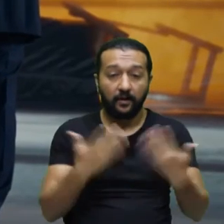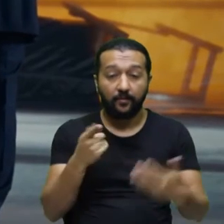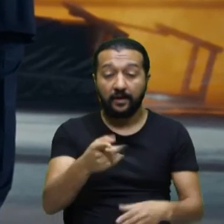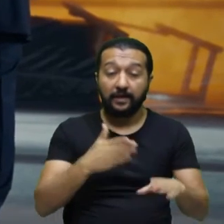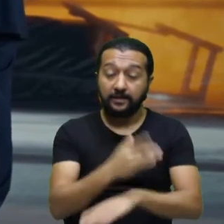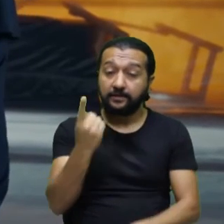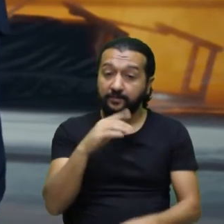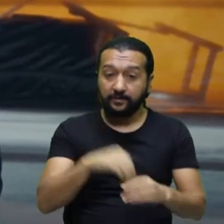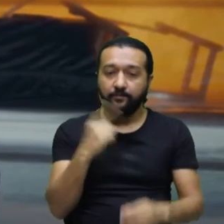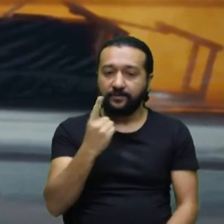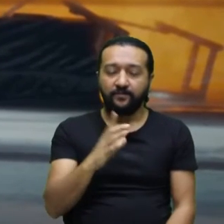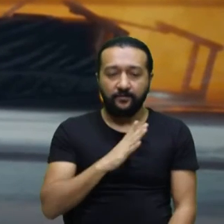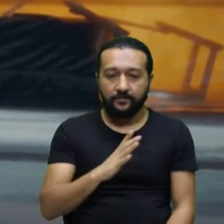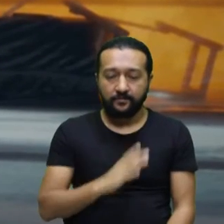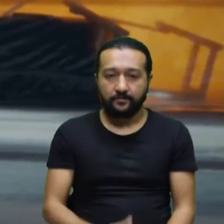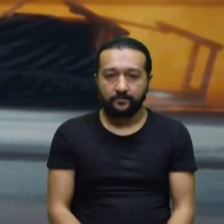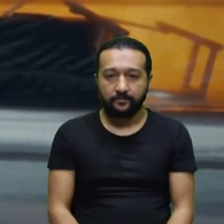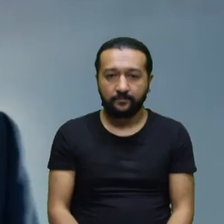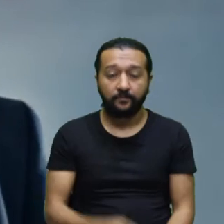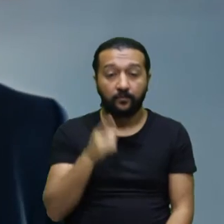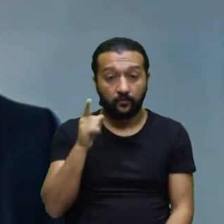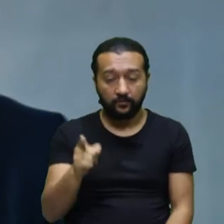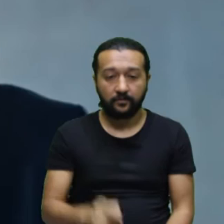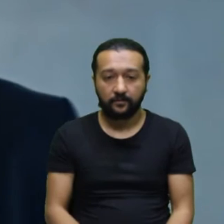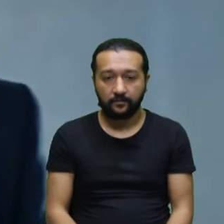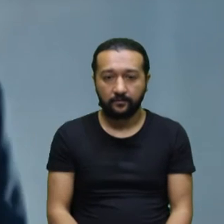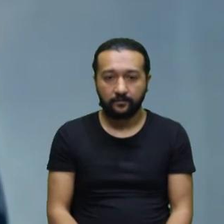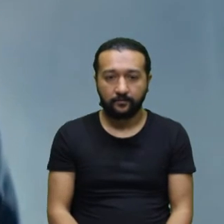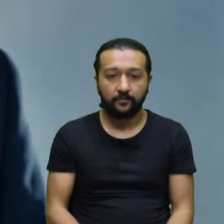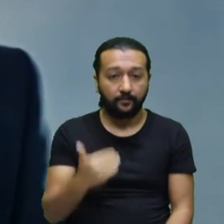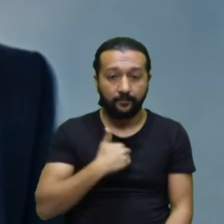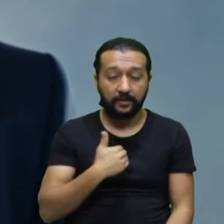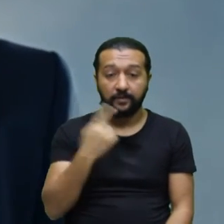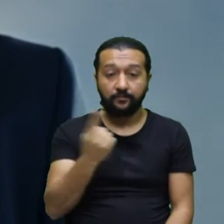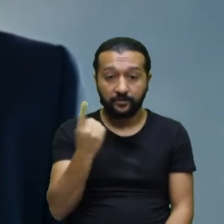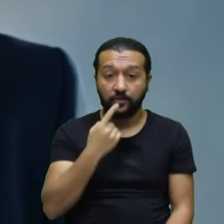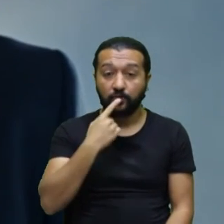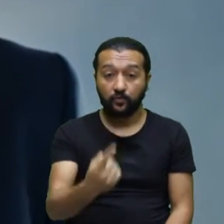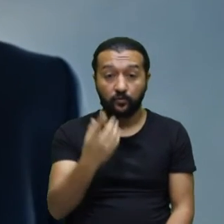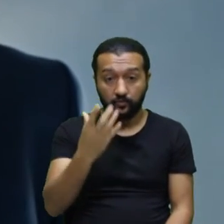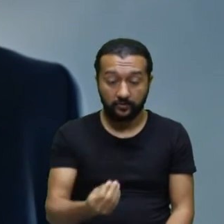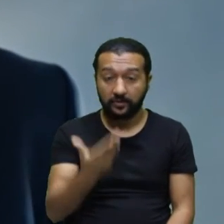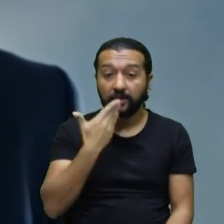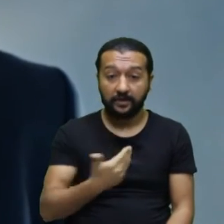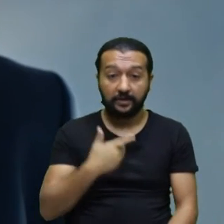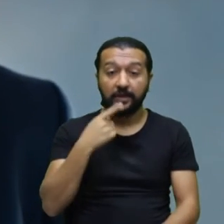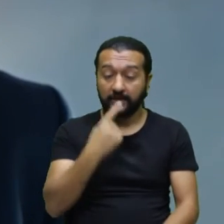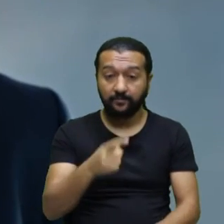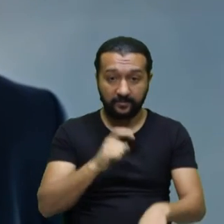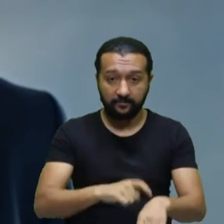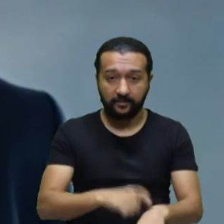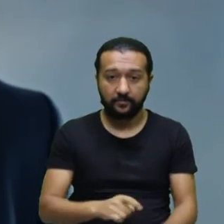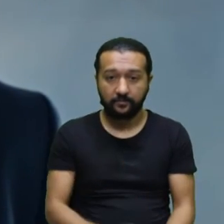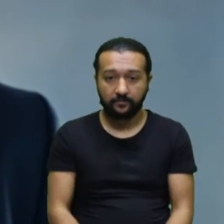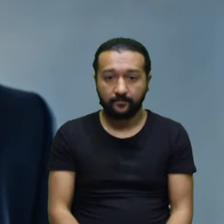Ama daha kesin olan bir şey var. O da... ben bir şeyi söyleyeceksiniz dediğim